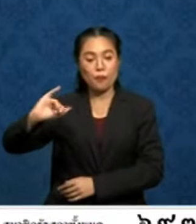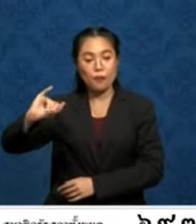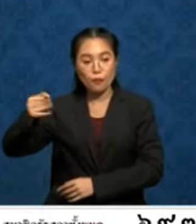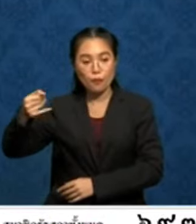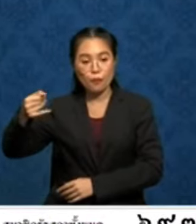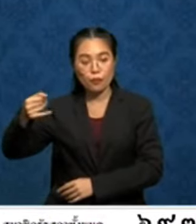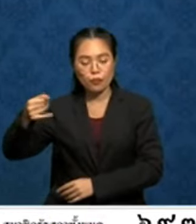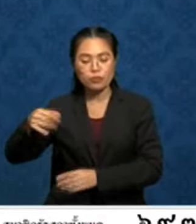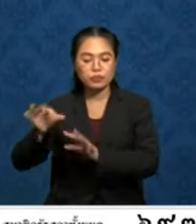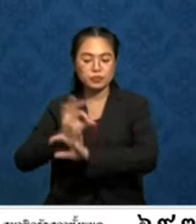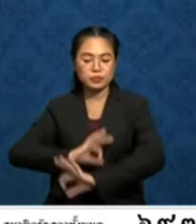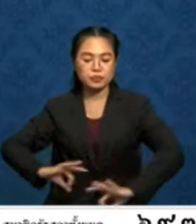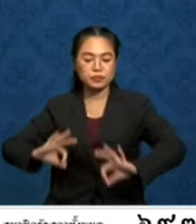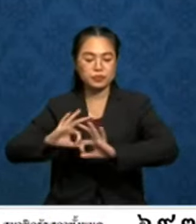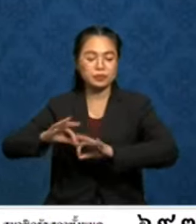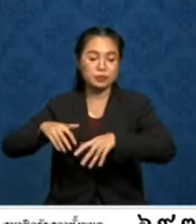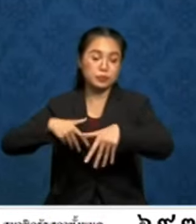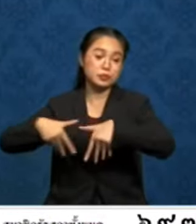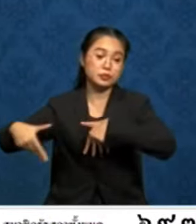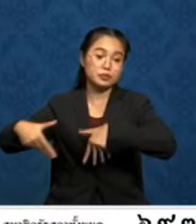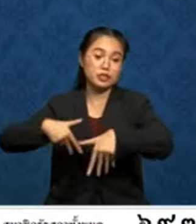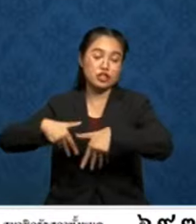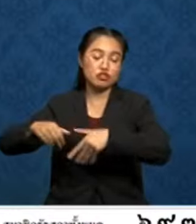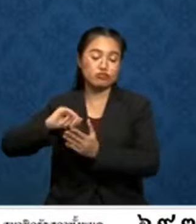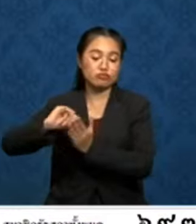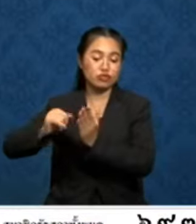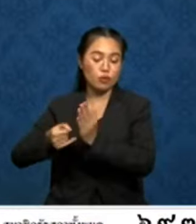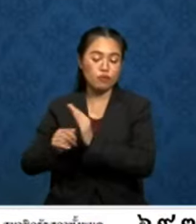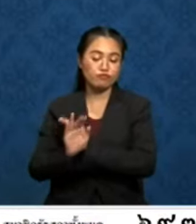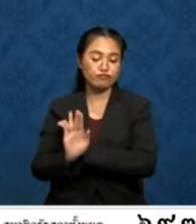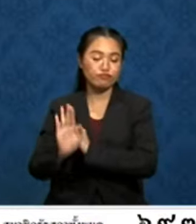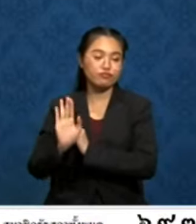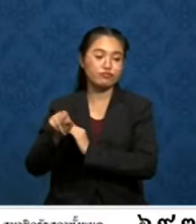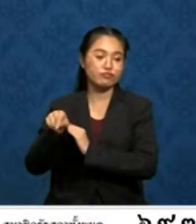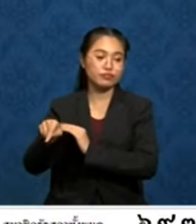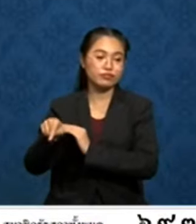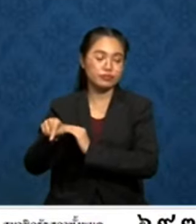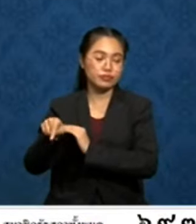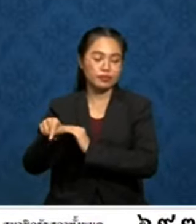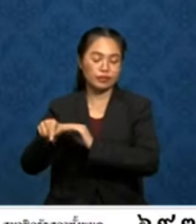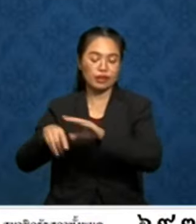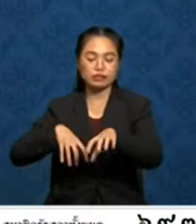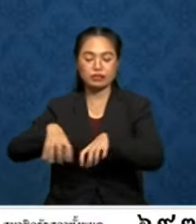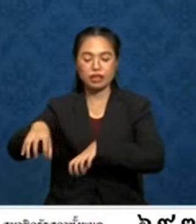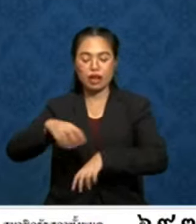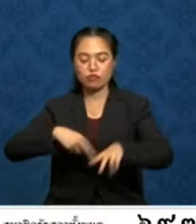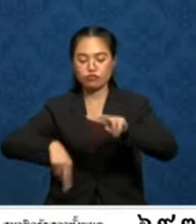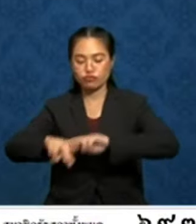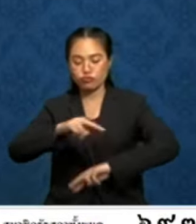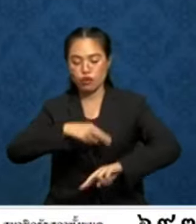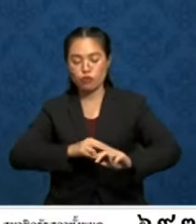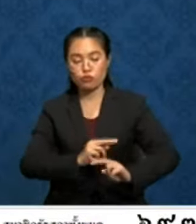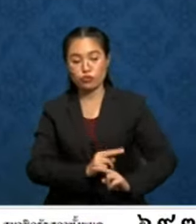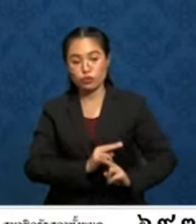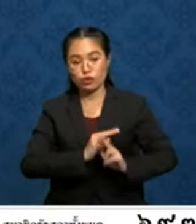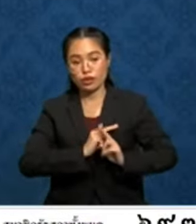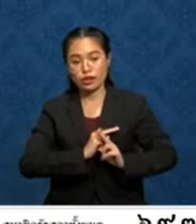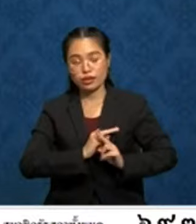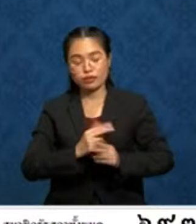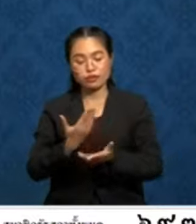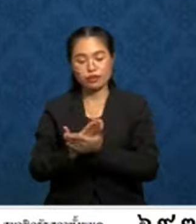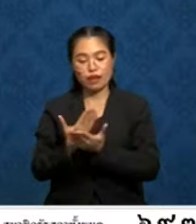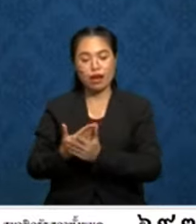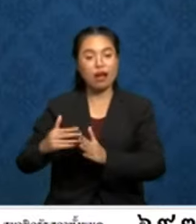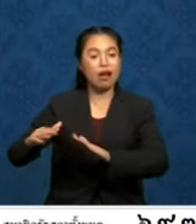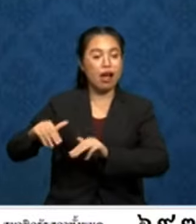ของประชาชนในท้องถิ่นและความสามารถในในการปกครองตนเองในรายได้จำนวน